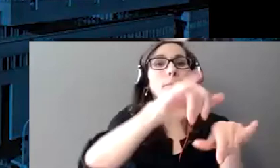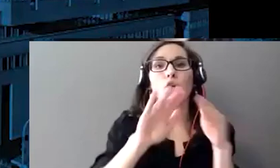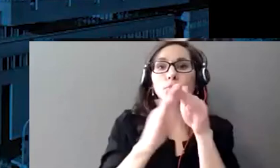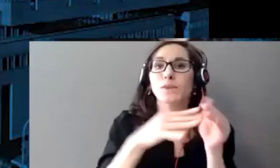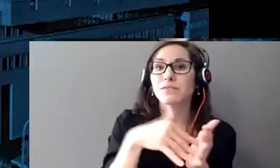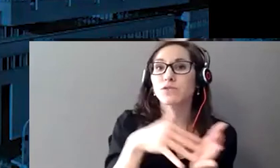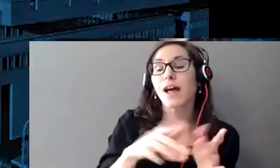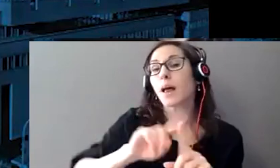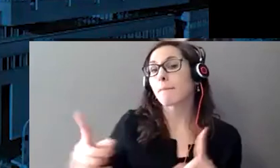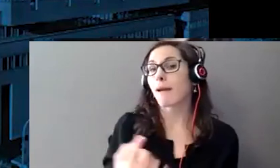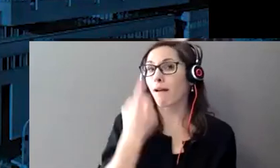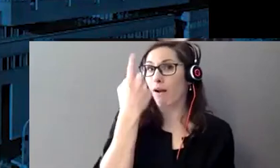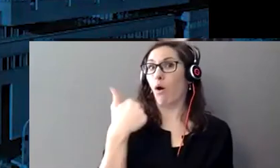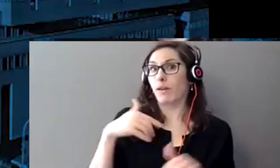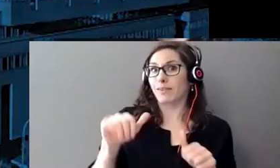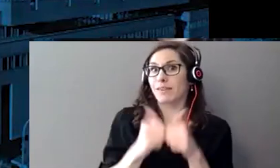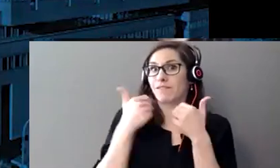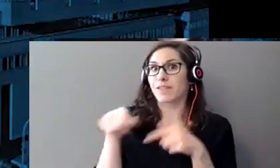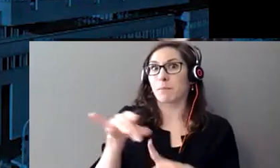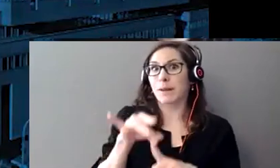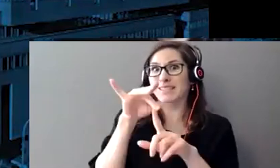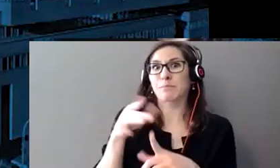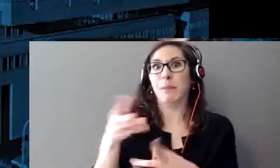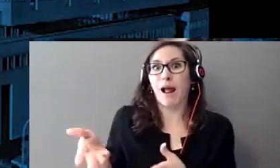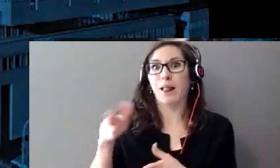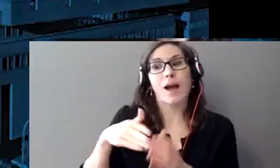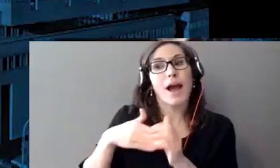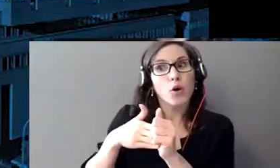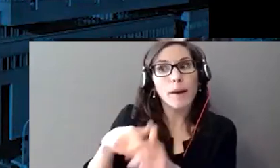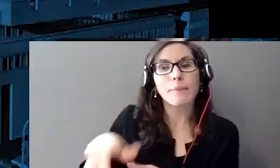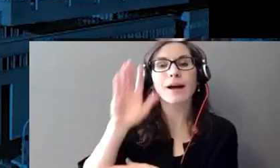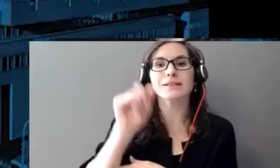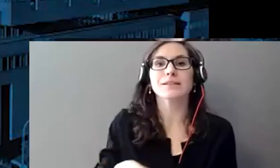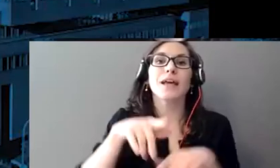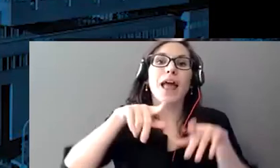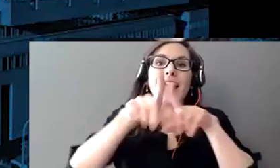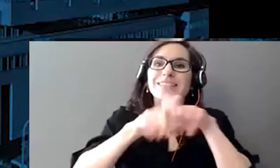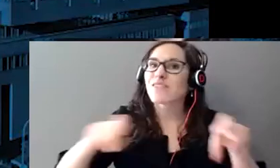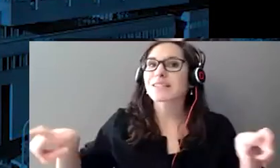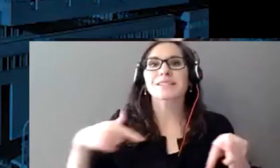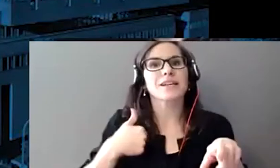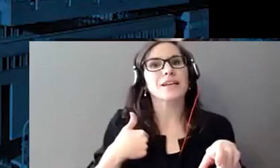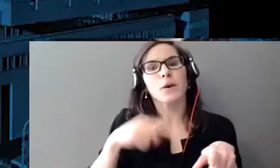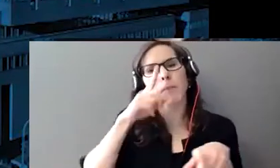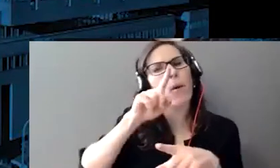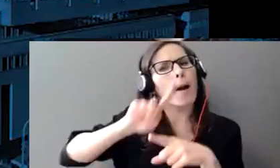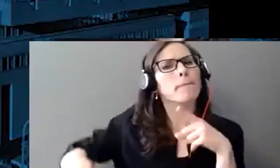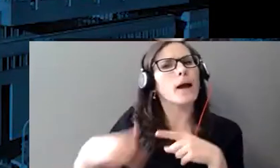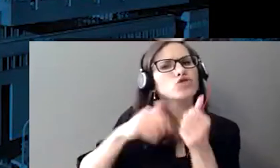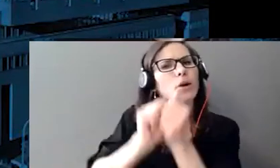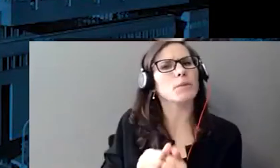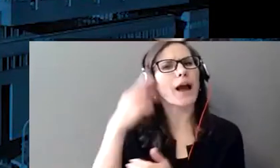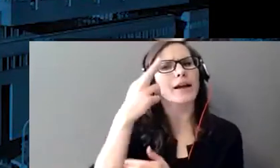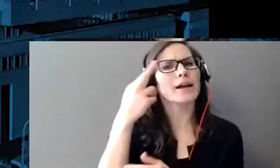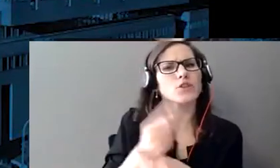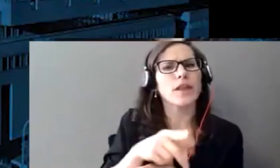principal de l'accompagnement de ça c'est que la diversité n'empêchera pas le principe d'accommodement raisonnable mais la diversité n'est